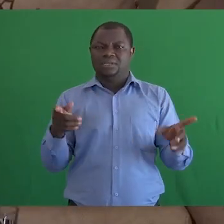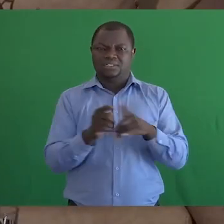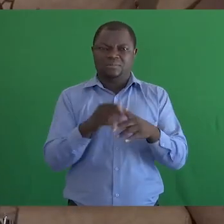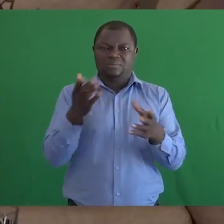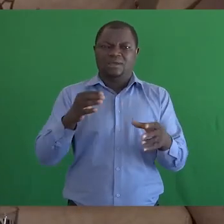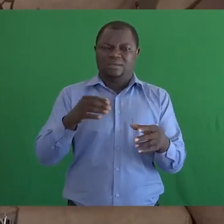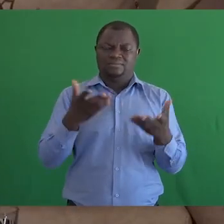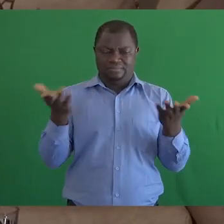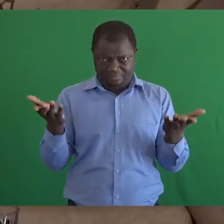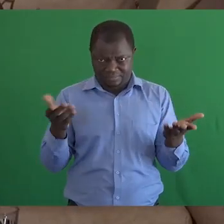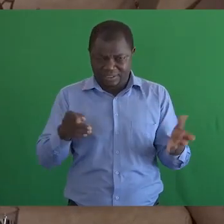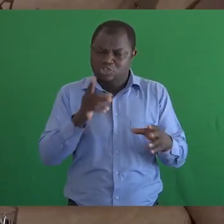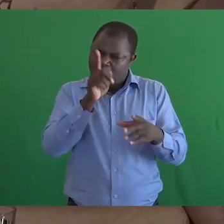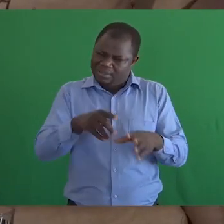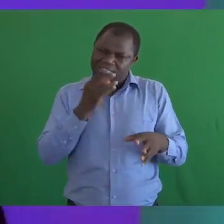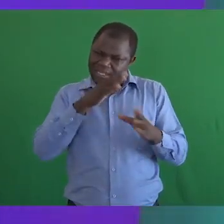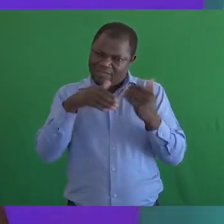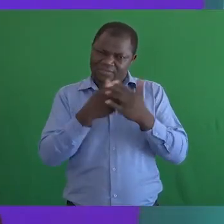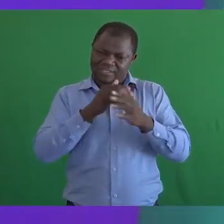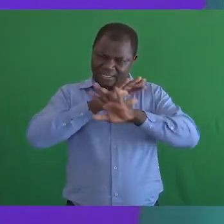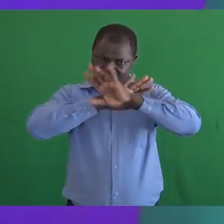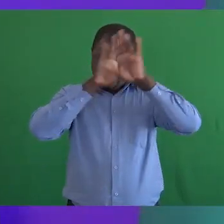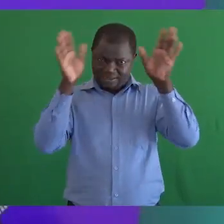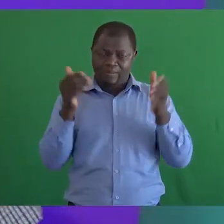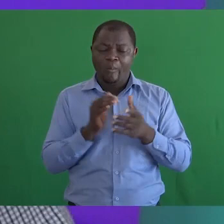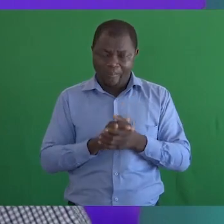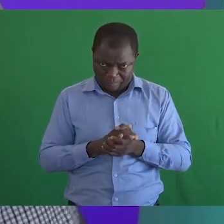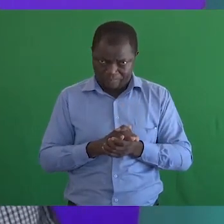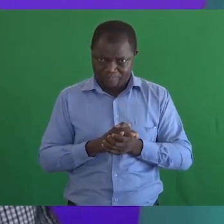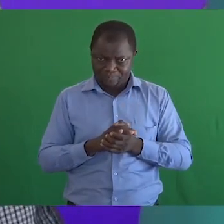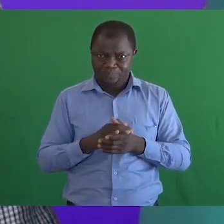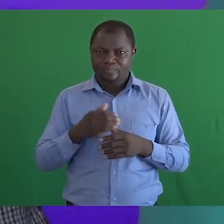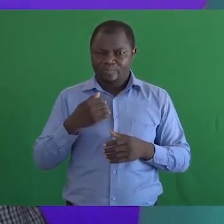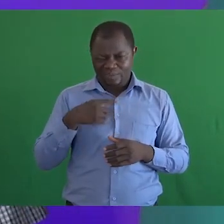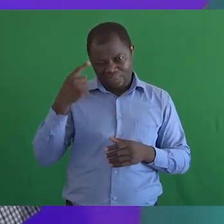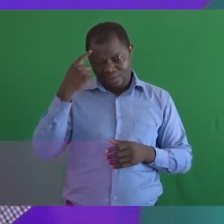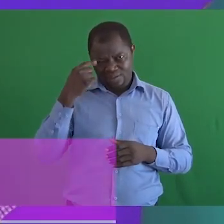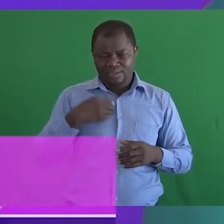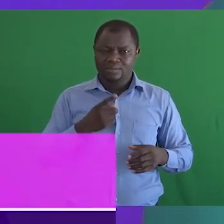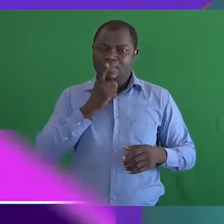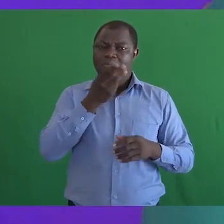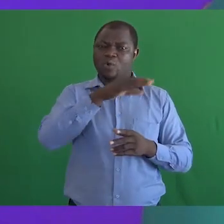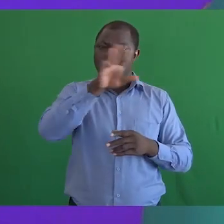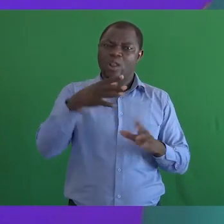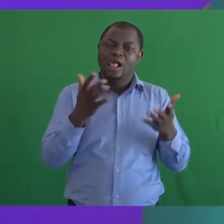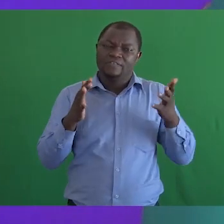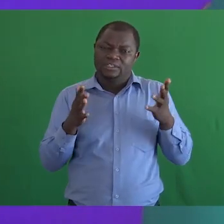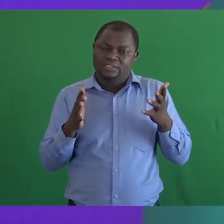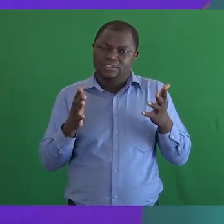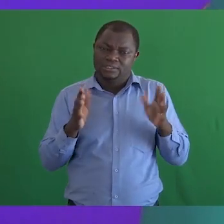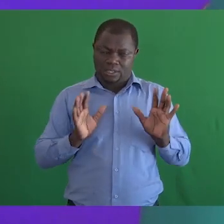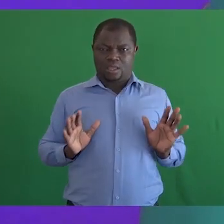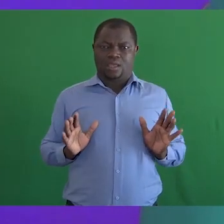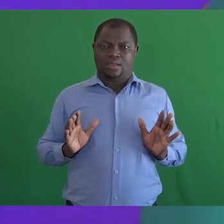uyu vamwe vati kudi amene mboti jekesera ichiremba ya ini ndikati zvangu vanhu hatifaniri kutya